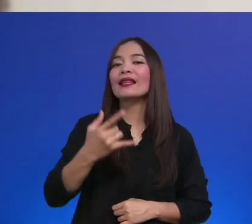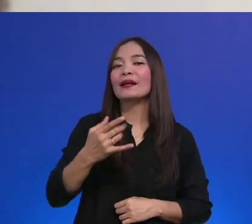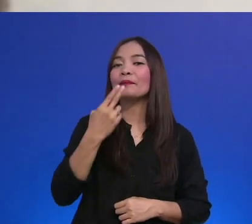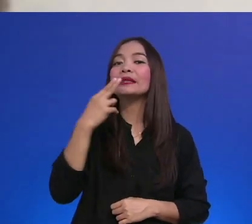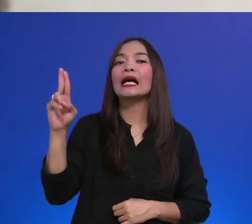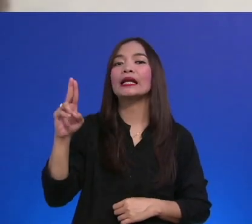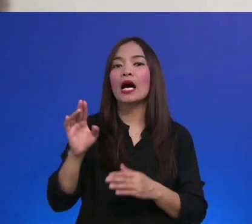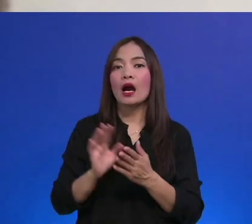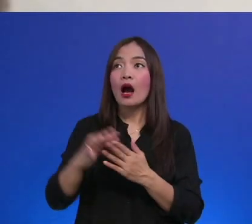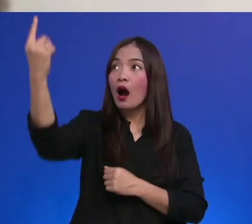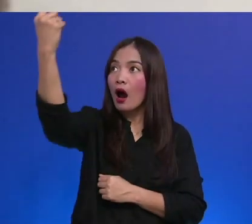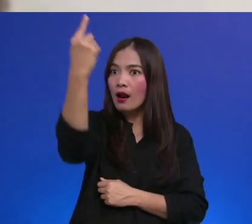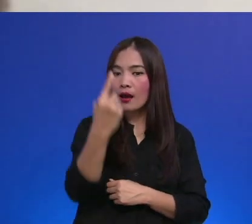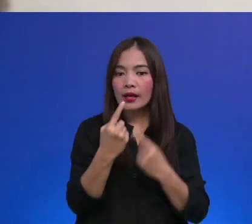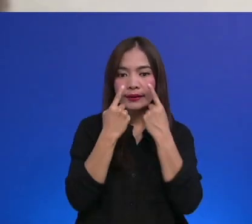nyata